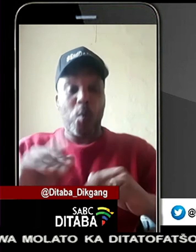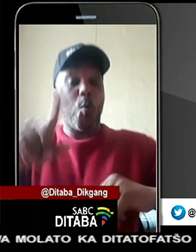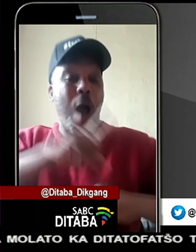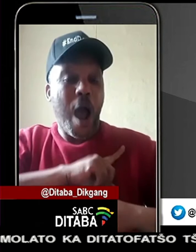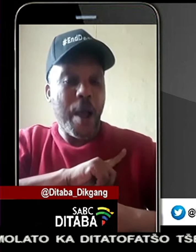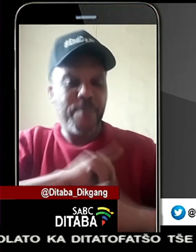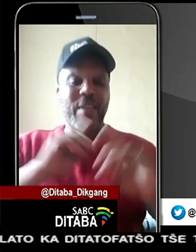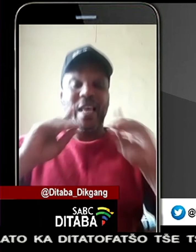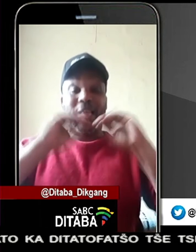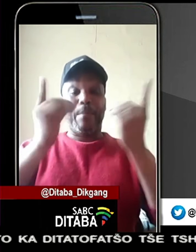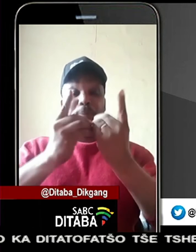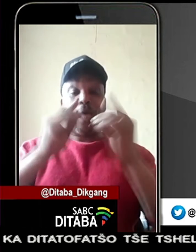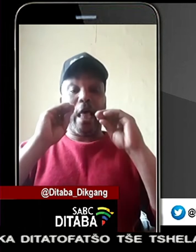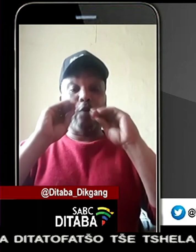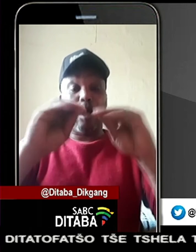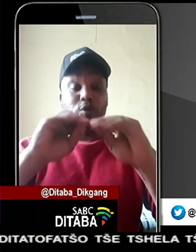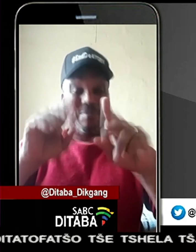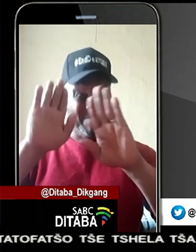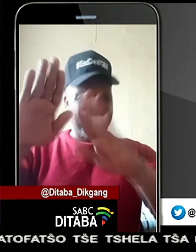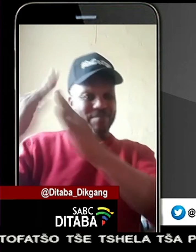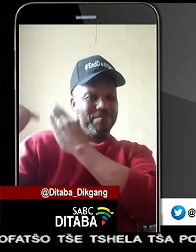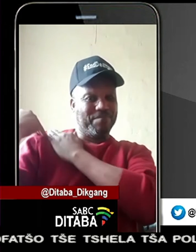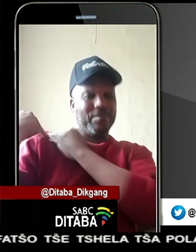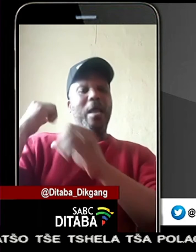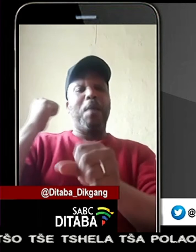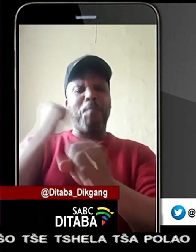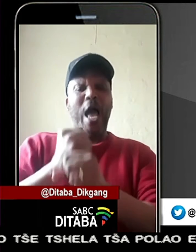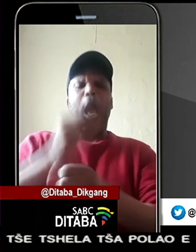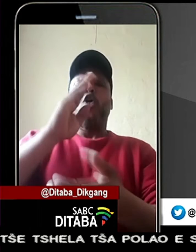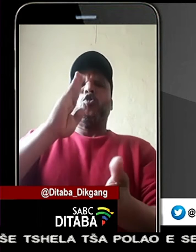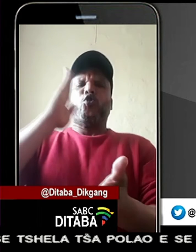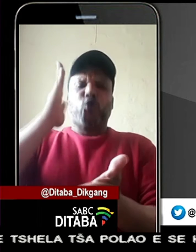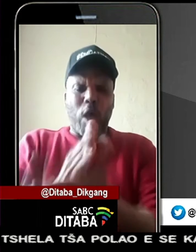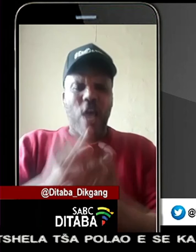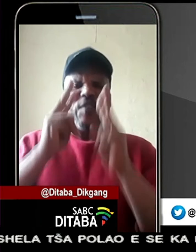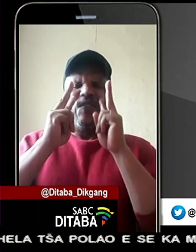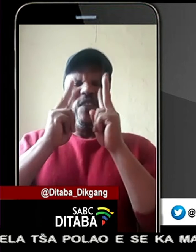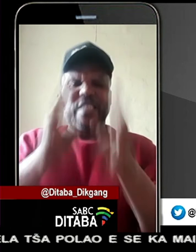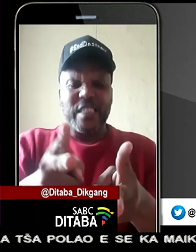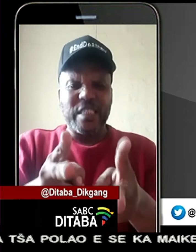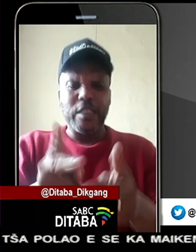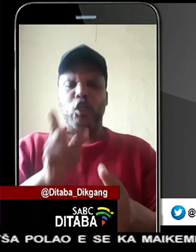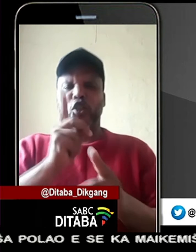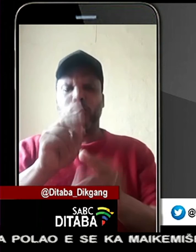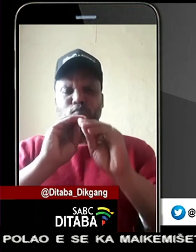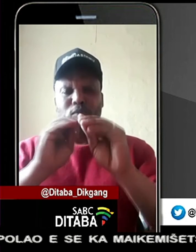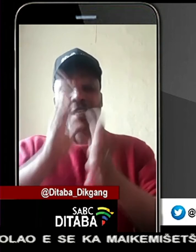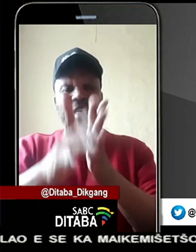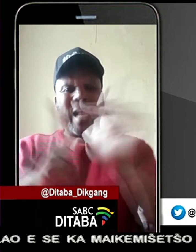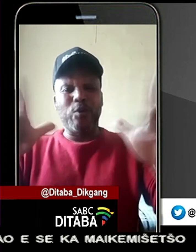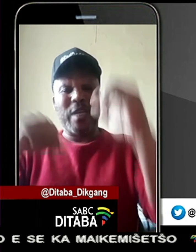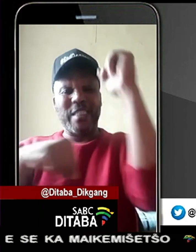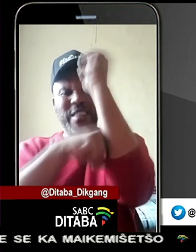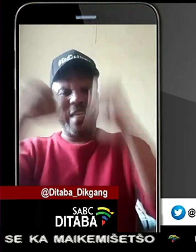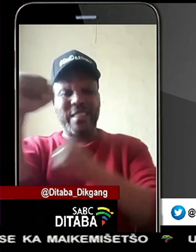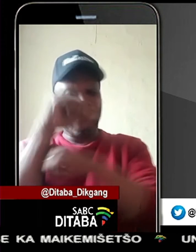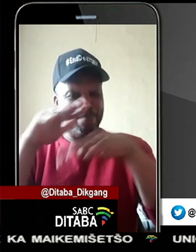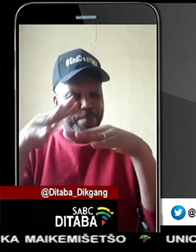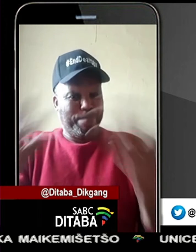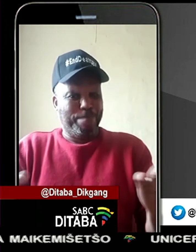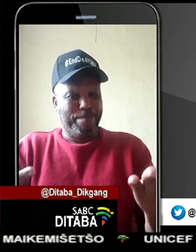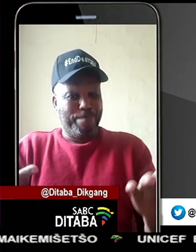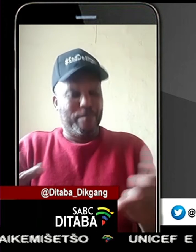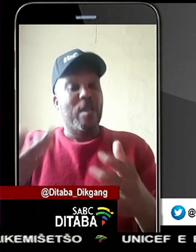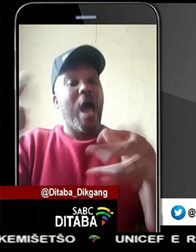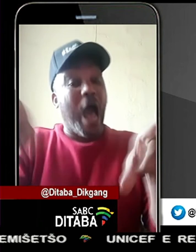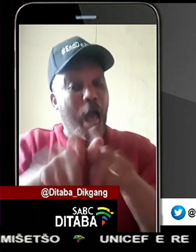Boleng bja thuto dikolong tša bana ba go sekwe bo fase ka gobane lefapha la thuto ga le etele dikolo go lebediša ga eba ke nnete